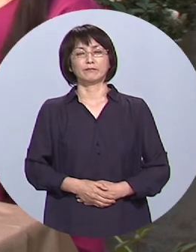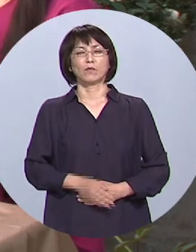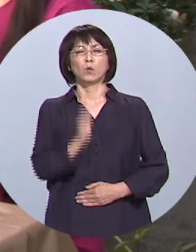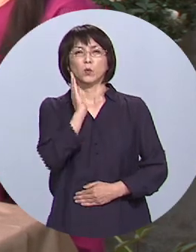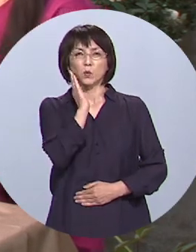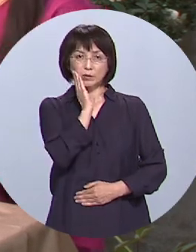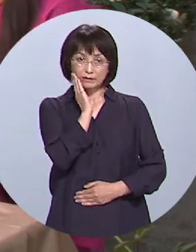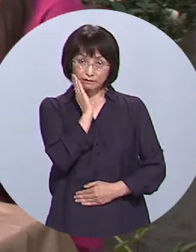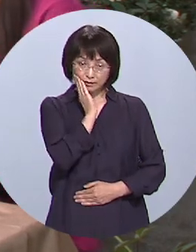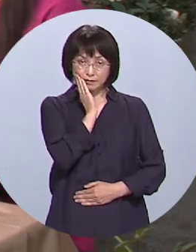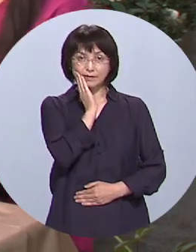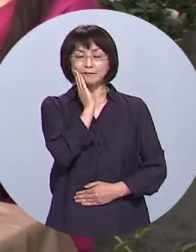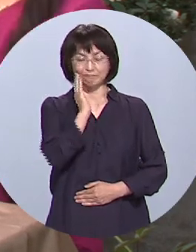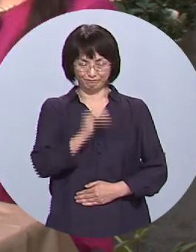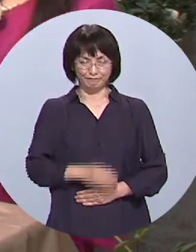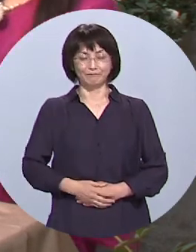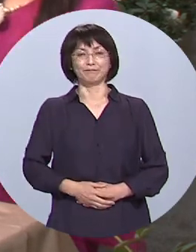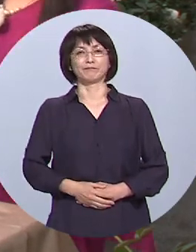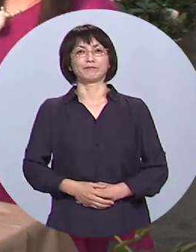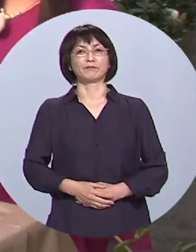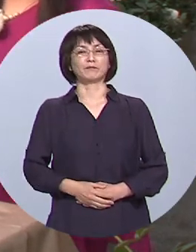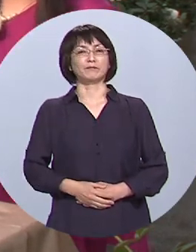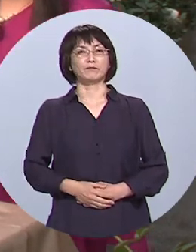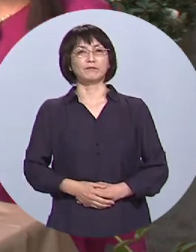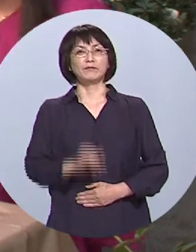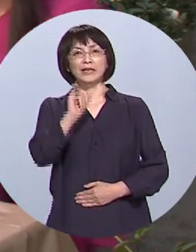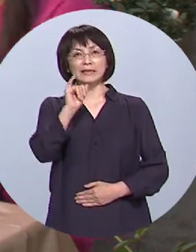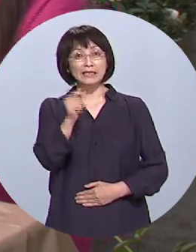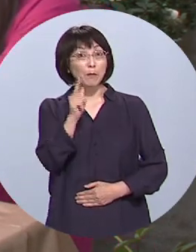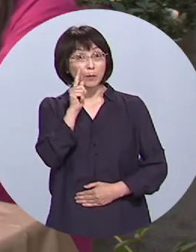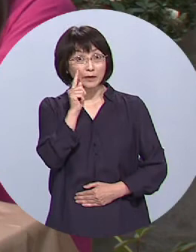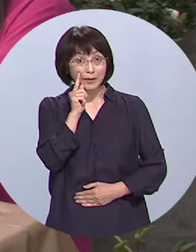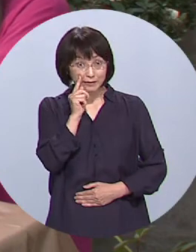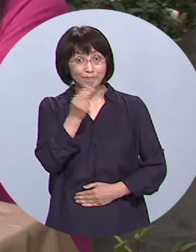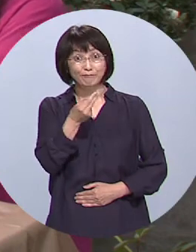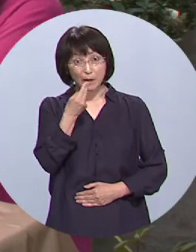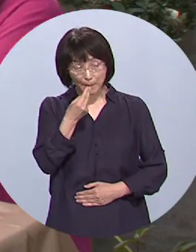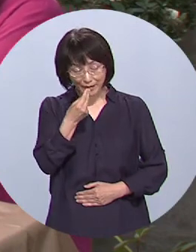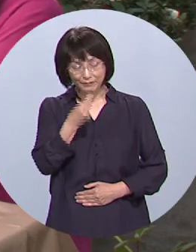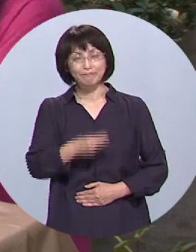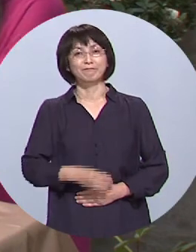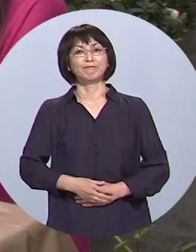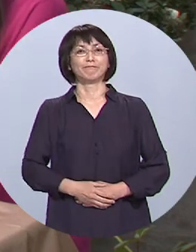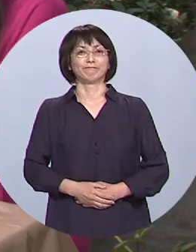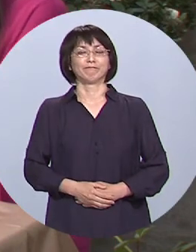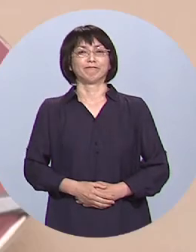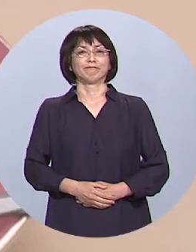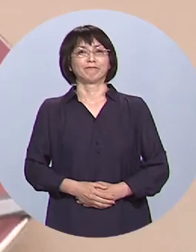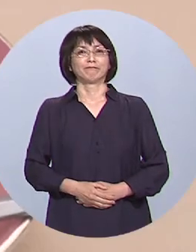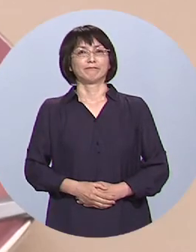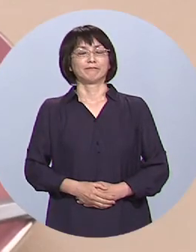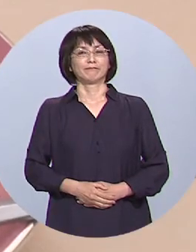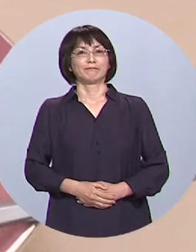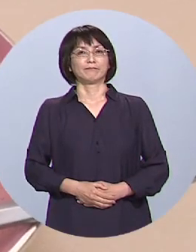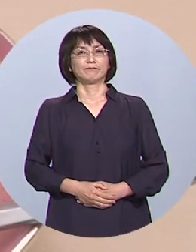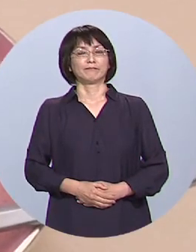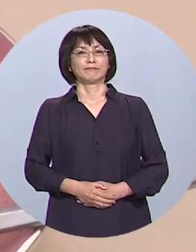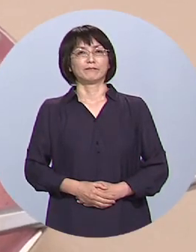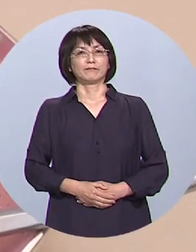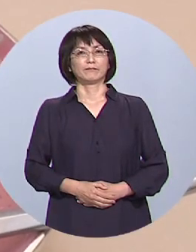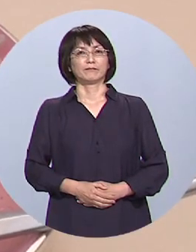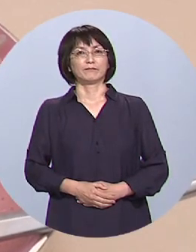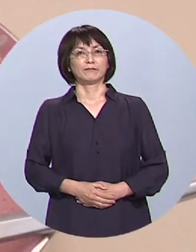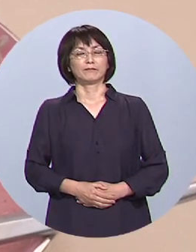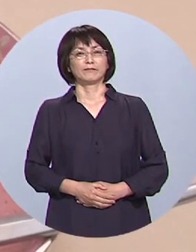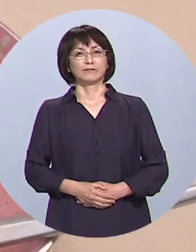美味しいです。 ありがとうございます。はい、 ちょっとジャムの方もいただきたいと思います。 お召し上がりください。 このト